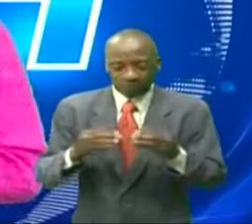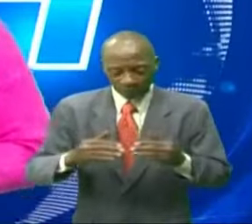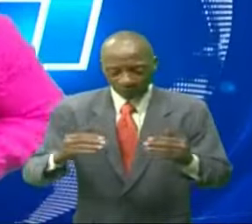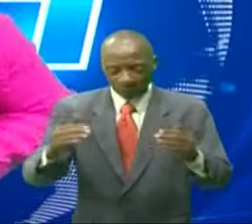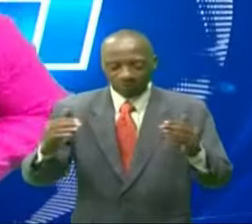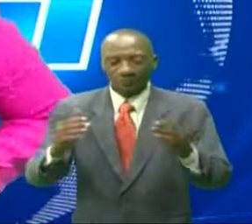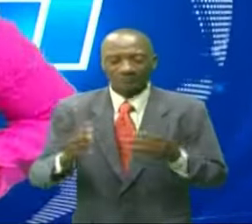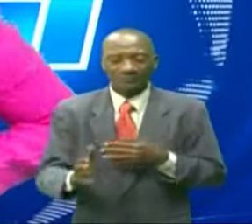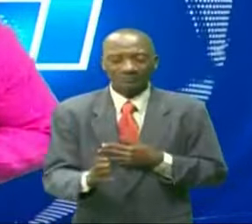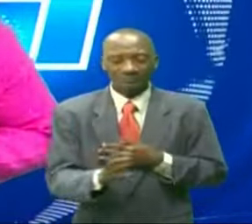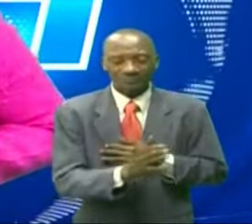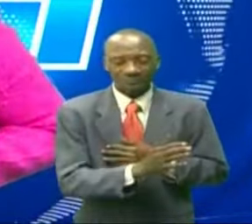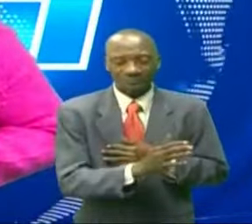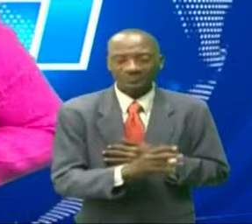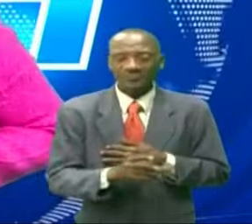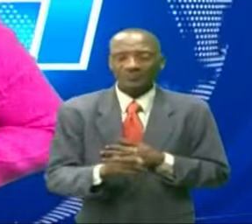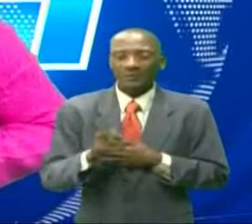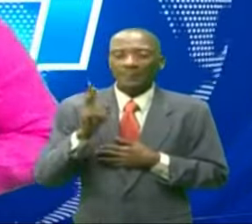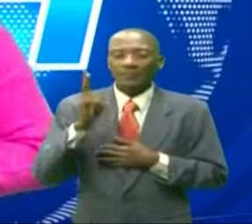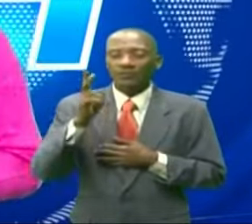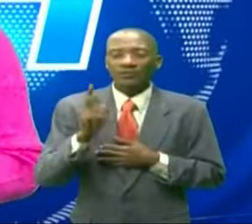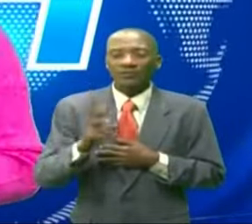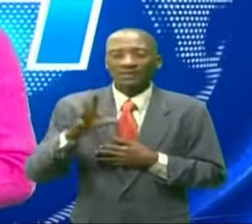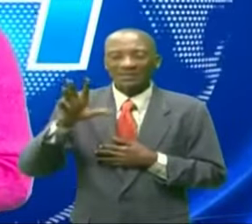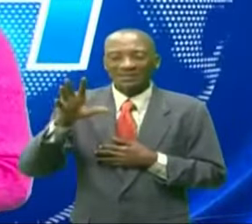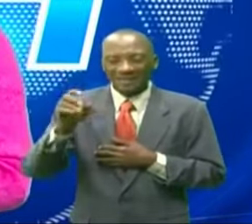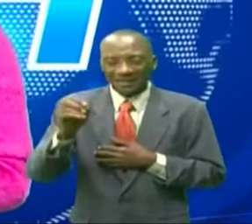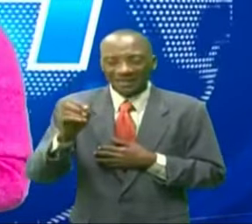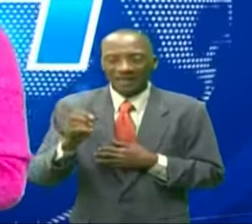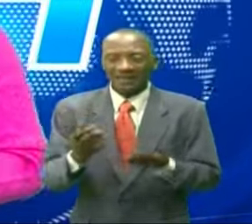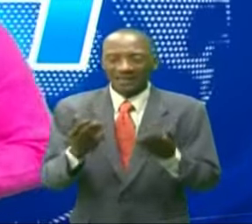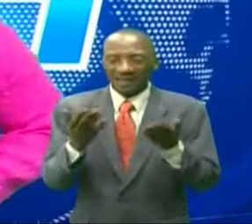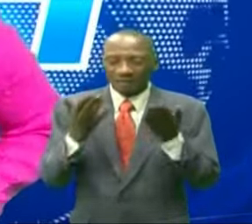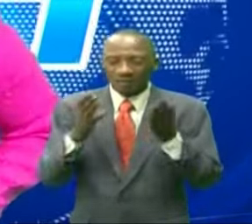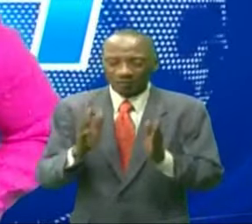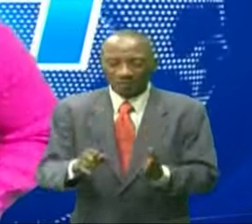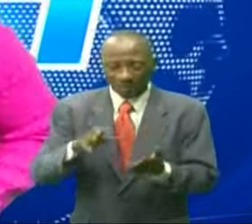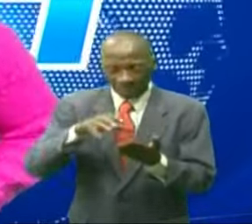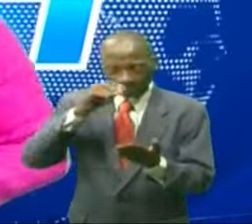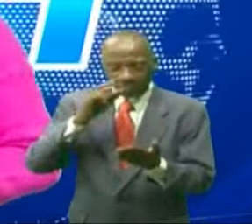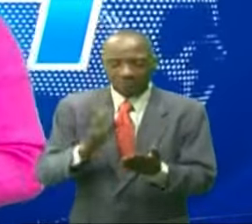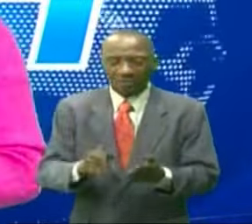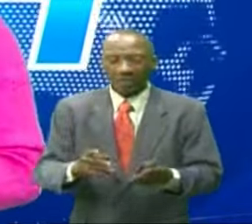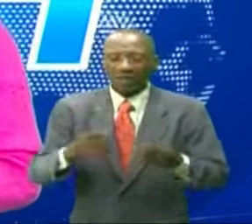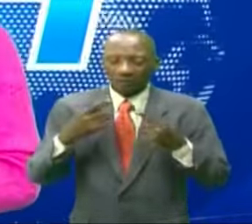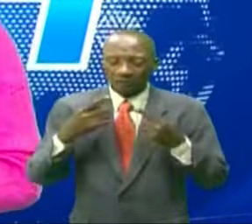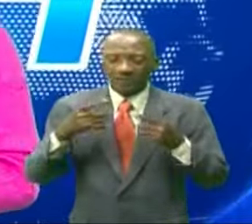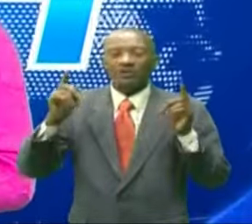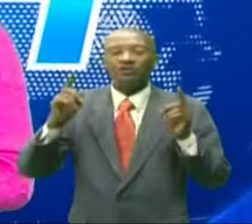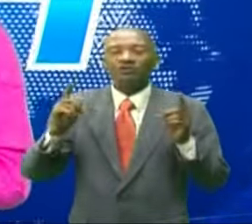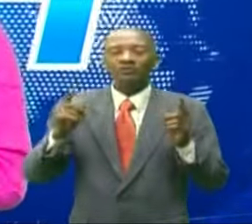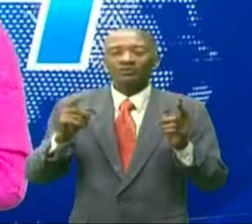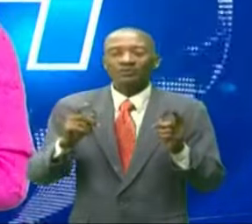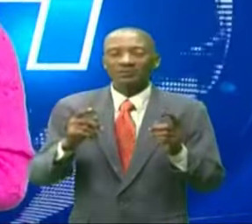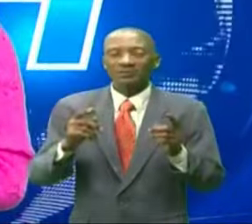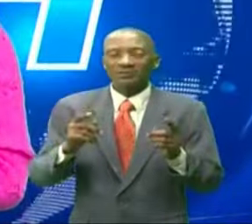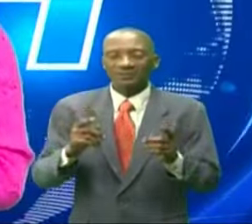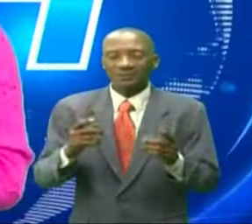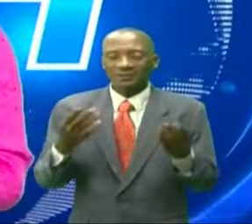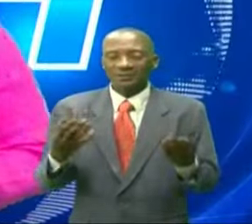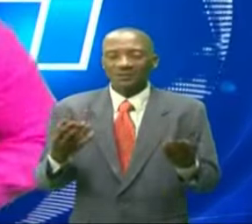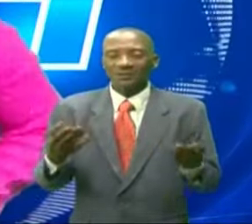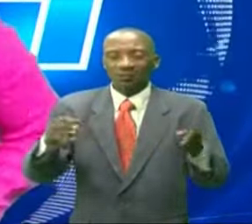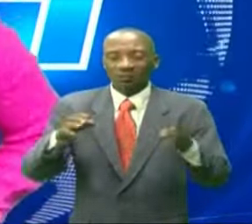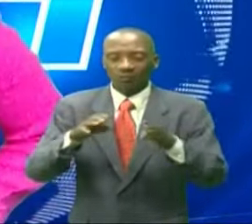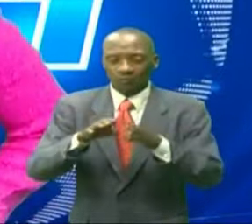Au total, 250 lauréats, toutes filières confondues, lancés sur le marché d'emploi. C'était à l'occasion de la